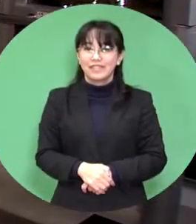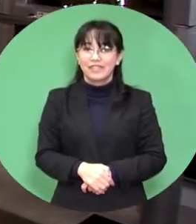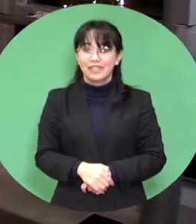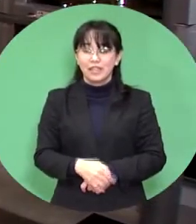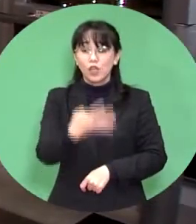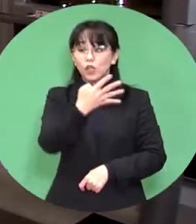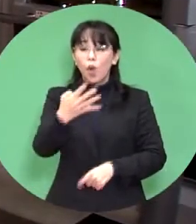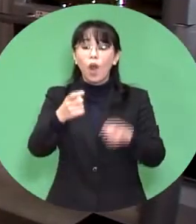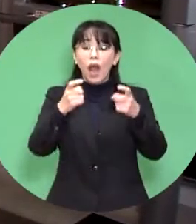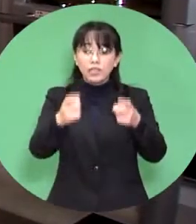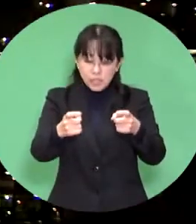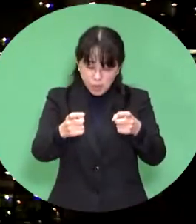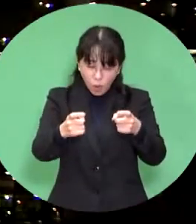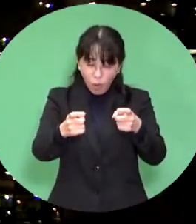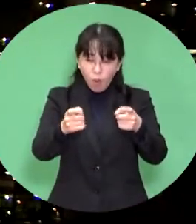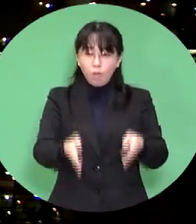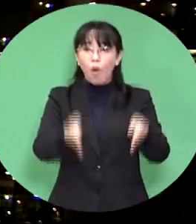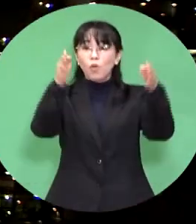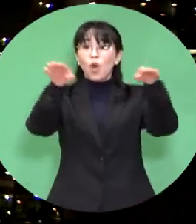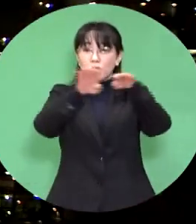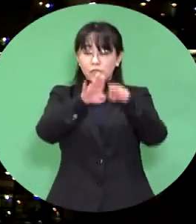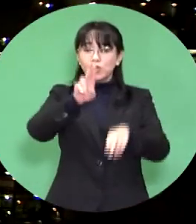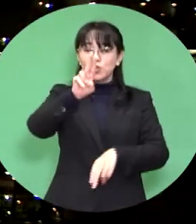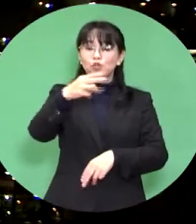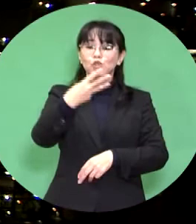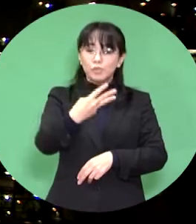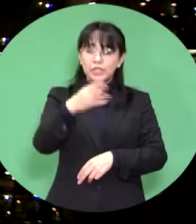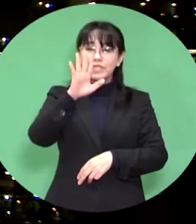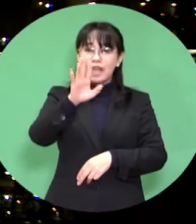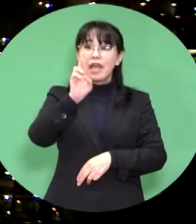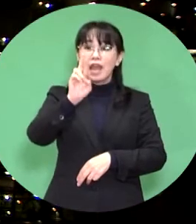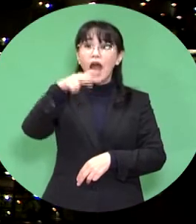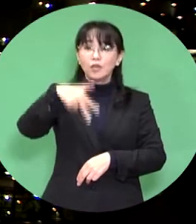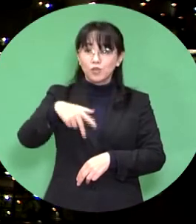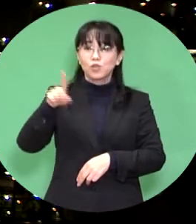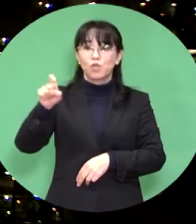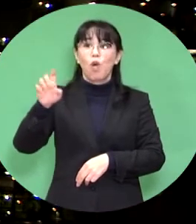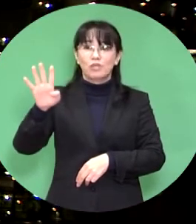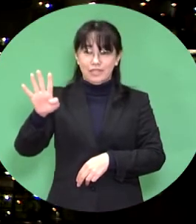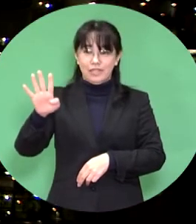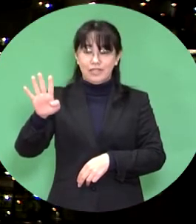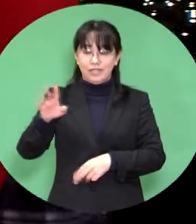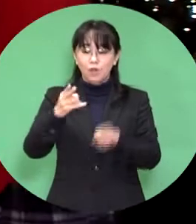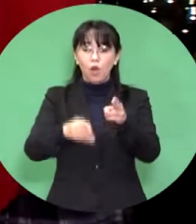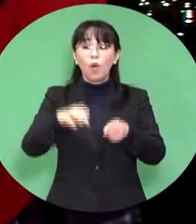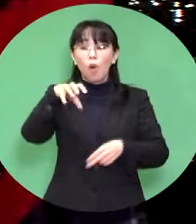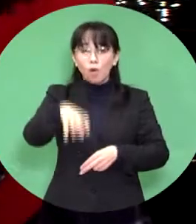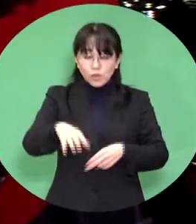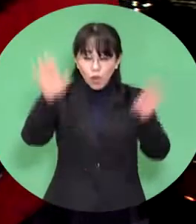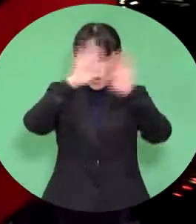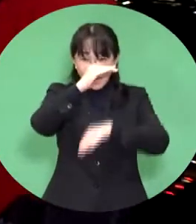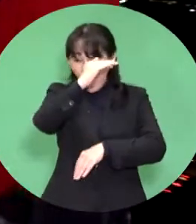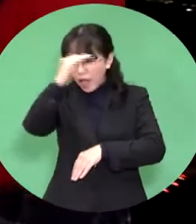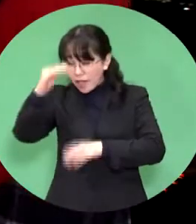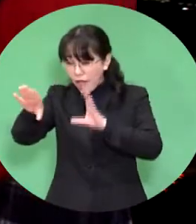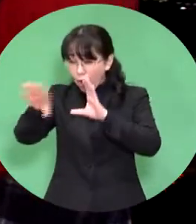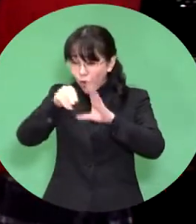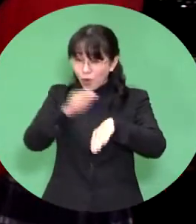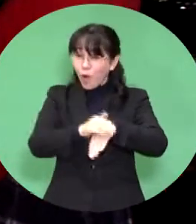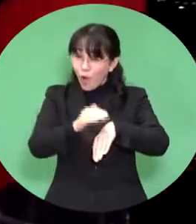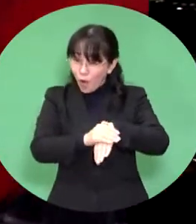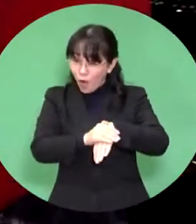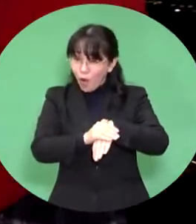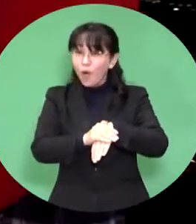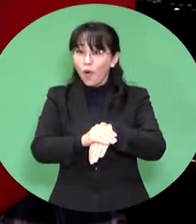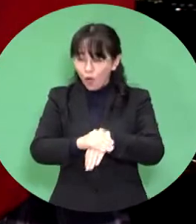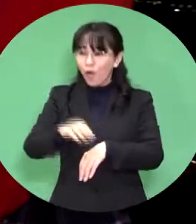四日市港ポートビル海テラスコーティーン、工場夜景を撮るコツを四日市観光協会の落合